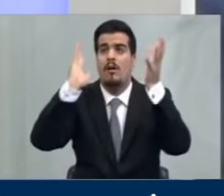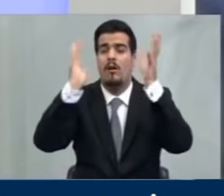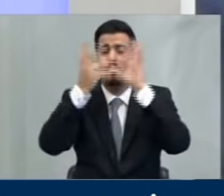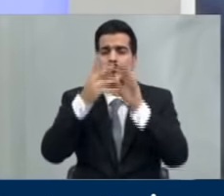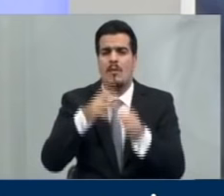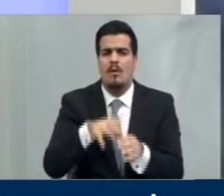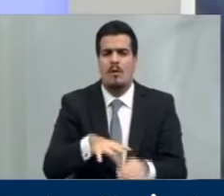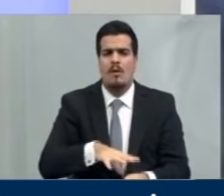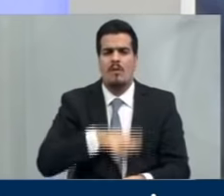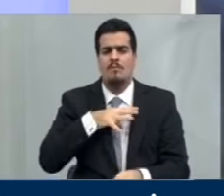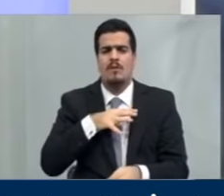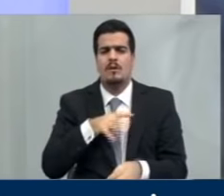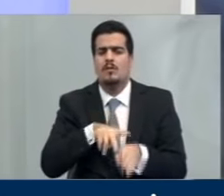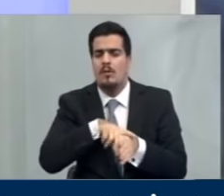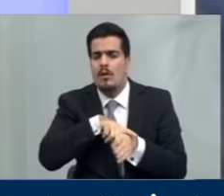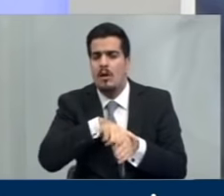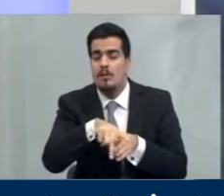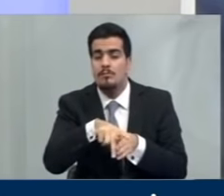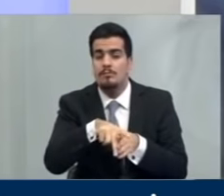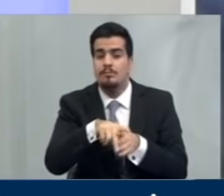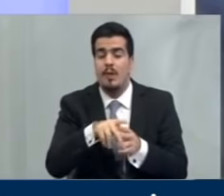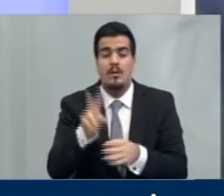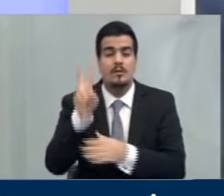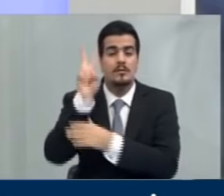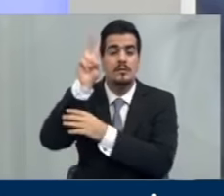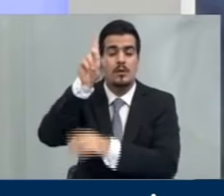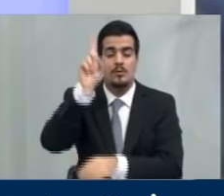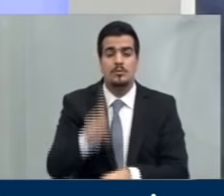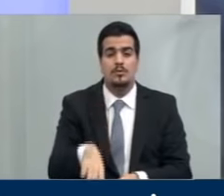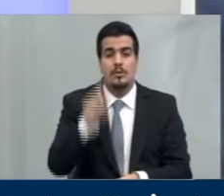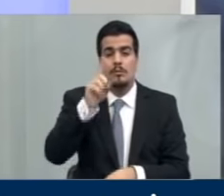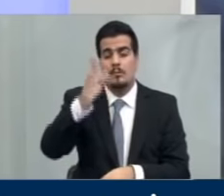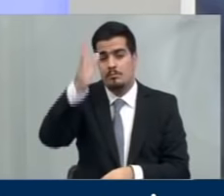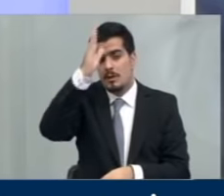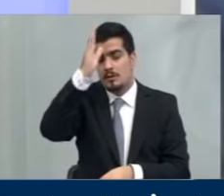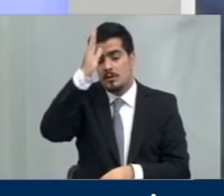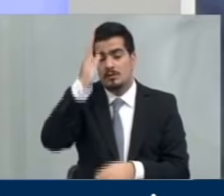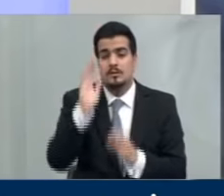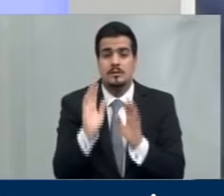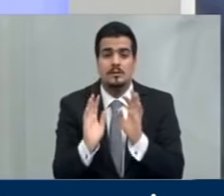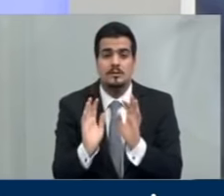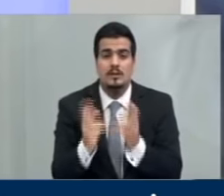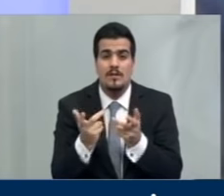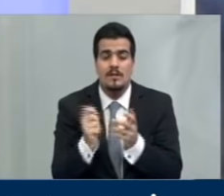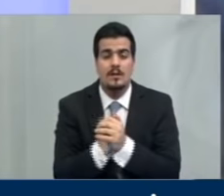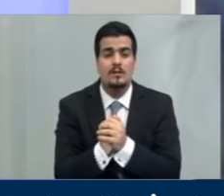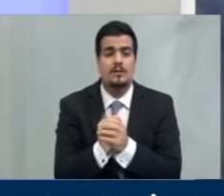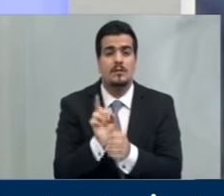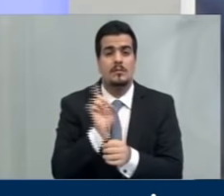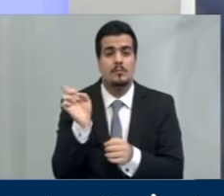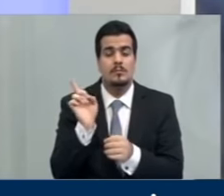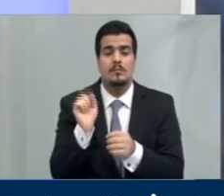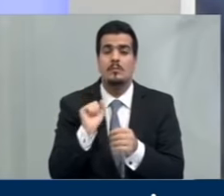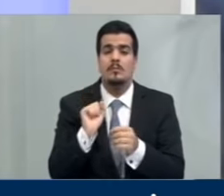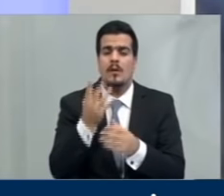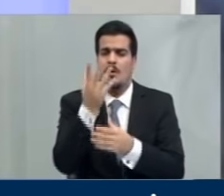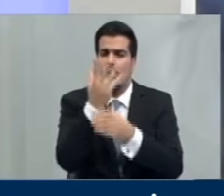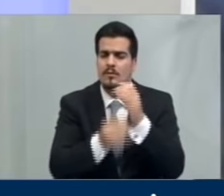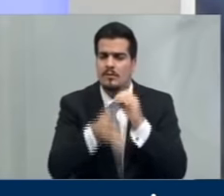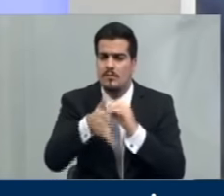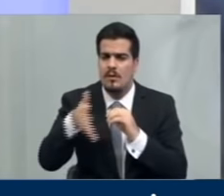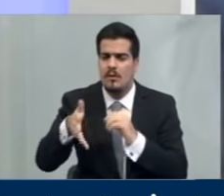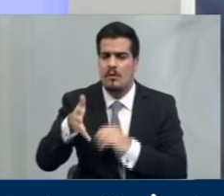العالم الكثير. لذلك الانتصار في هذا اليوم، انتصار العراق، إنما هو انتصار لكل أطفال